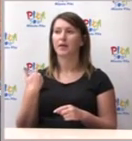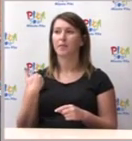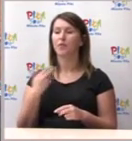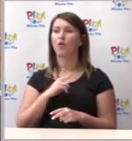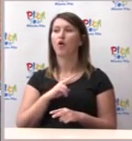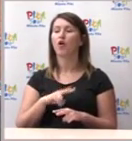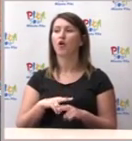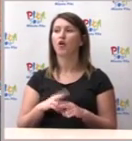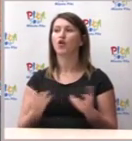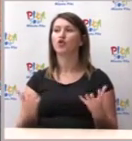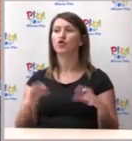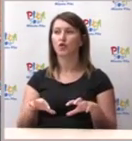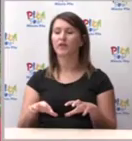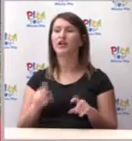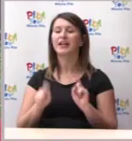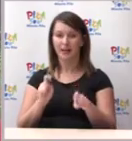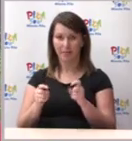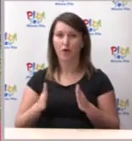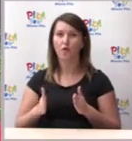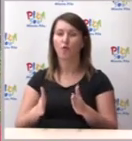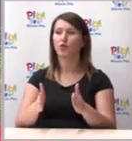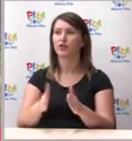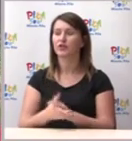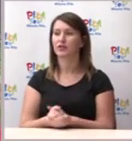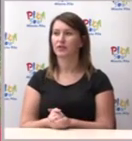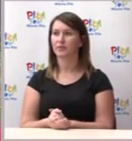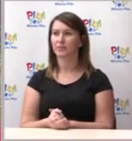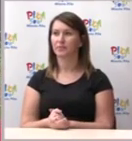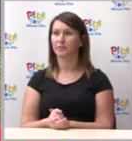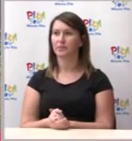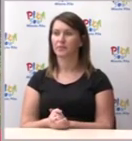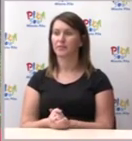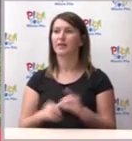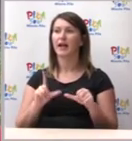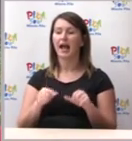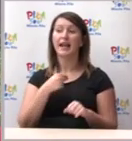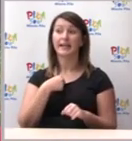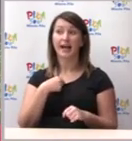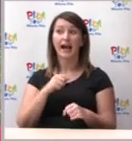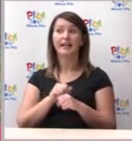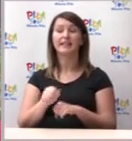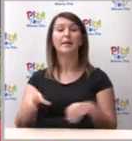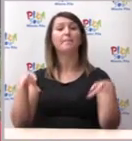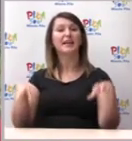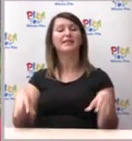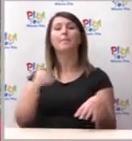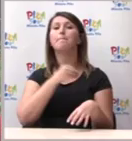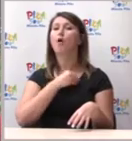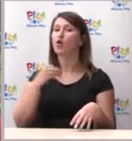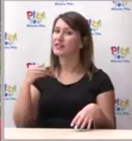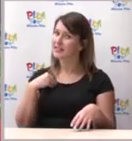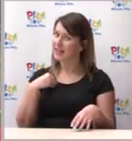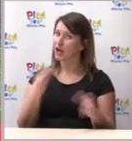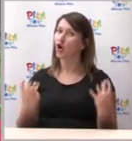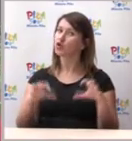Biegów Ulicznych, ale że tak się składa, że ja jestem również prezesem Polskiego Stowarzyszenia Biegów i tu jest taka pomyłka. Po prostu